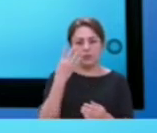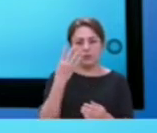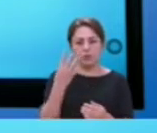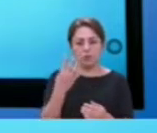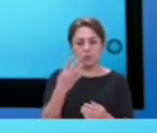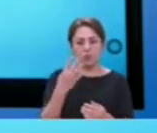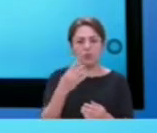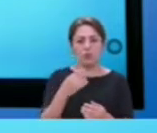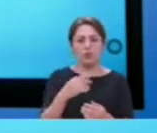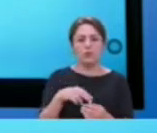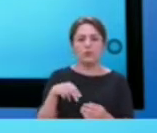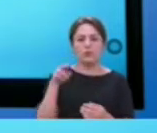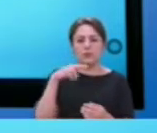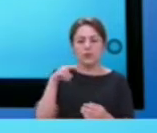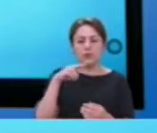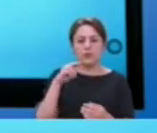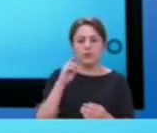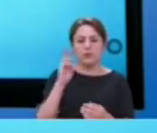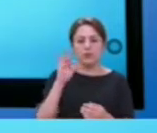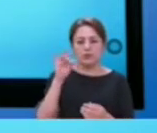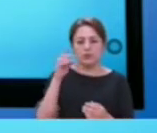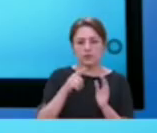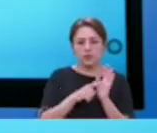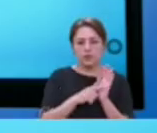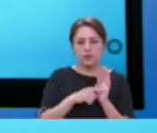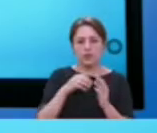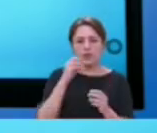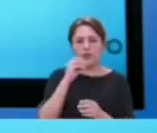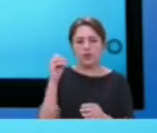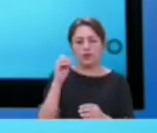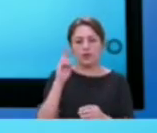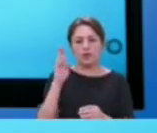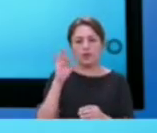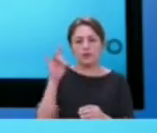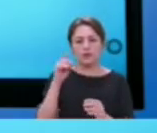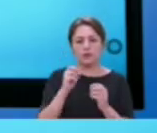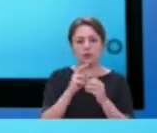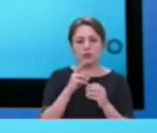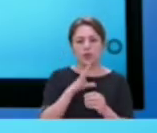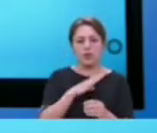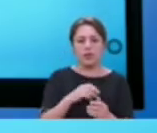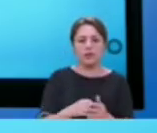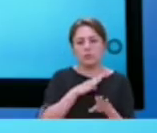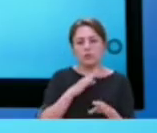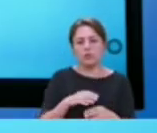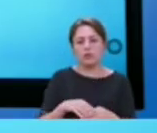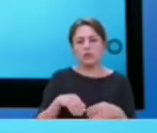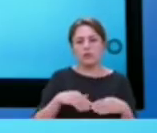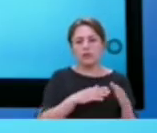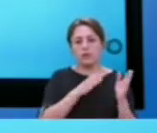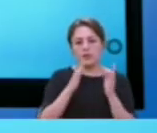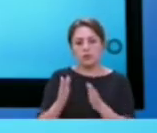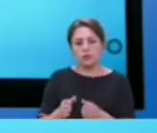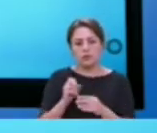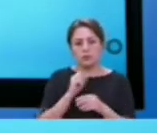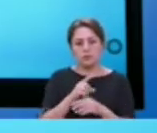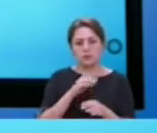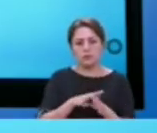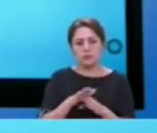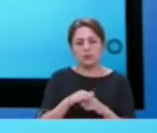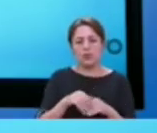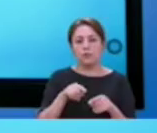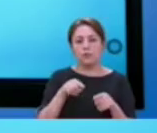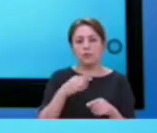4 koordinatasi, D ning koordinatasi 7, Y ning koordinatasi 12 ekan. Keyingi topshiriqqa o'tamiz.